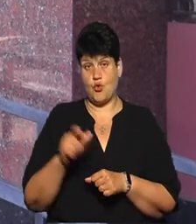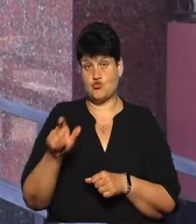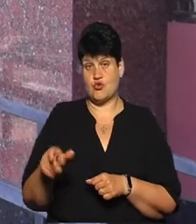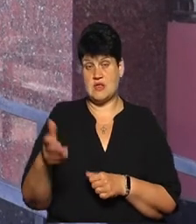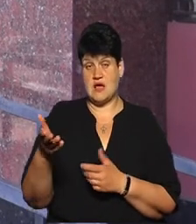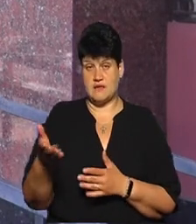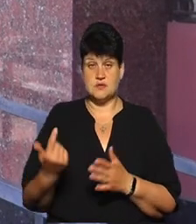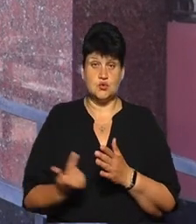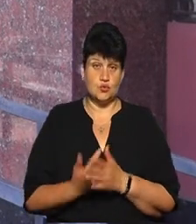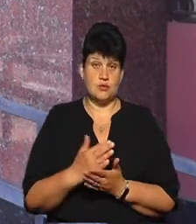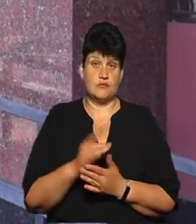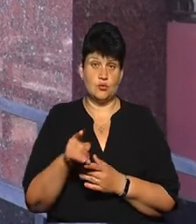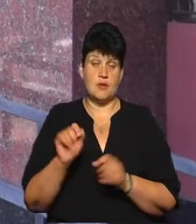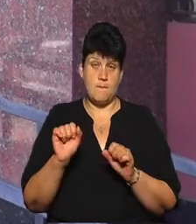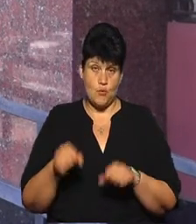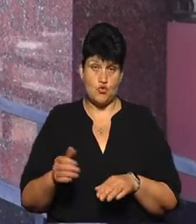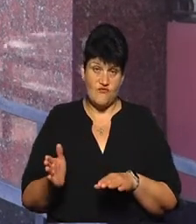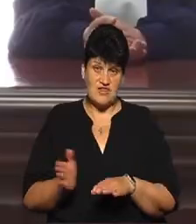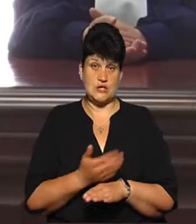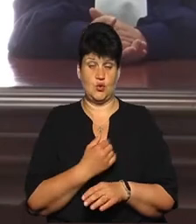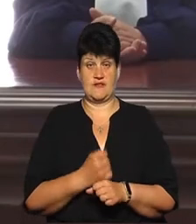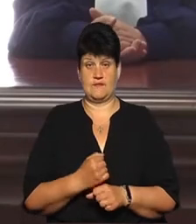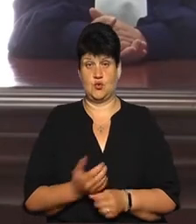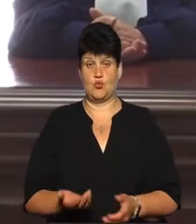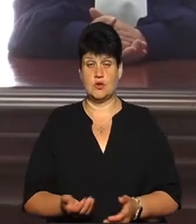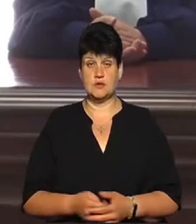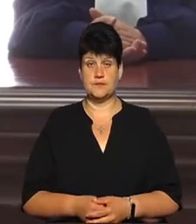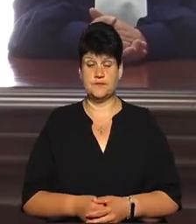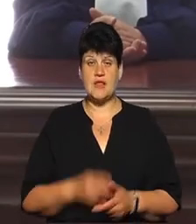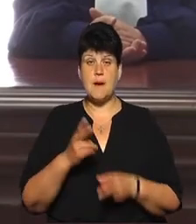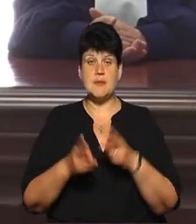тому полягати, що мене можуть відсторонити від роботи. Апеляційний суд